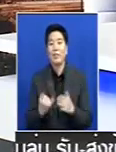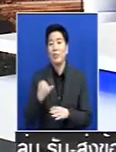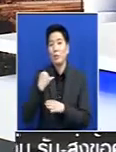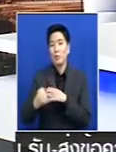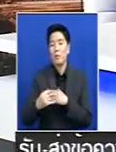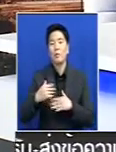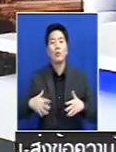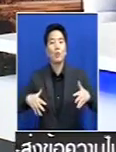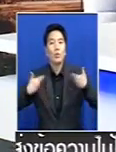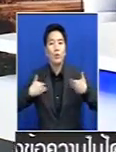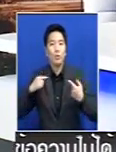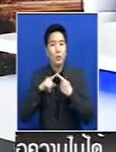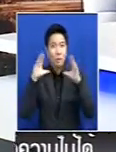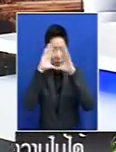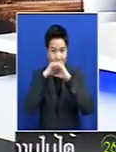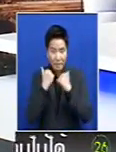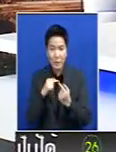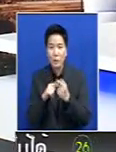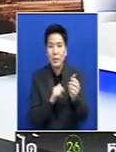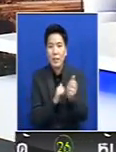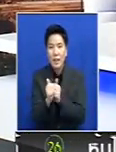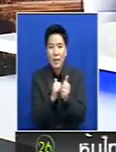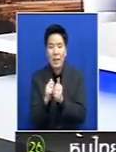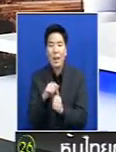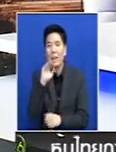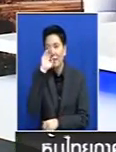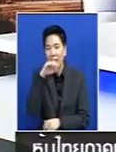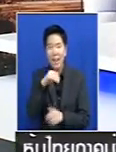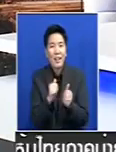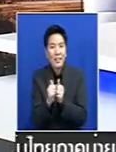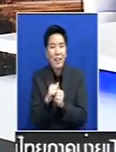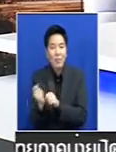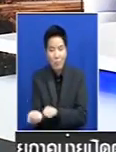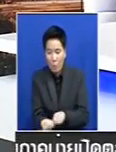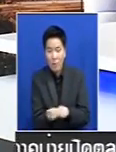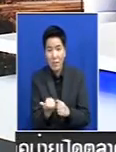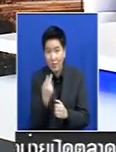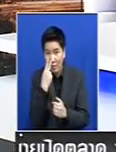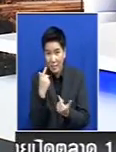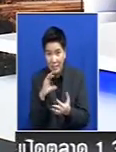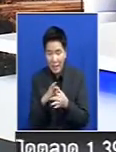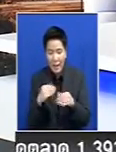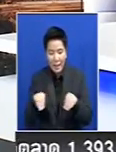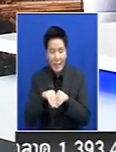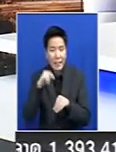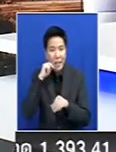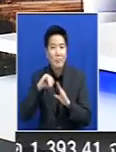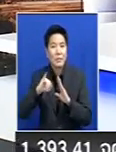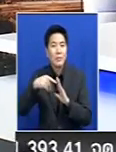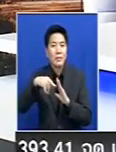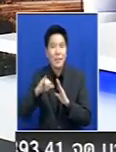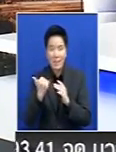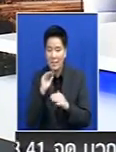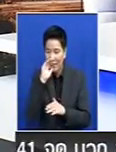ปิดท้ายภาพความสนุกสนานในค่ำคืนนี้ด้วยการแข่งขันโปโลช้างคิงส์ครับครั้งที่14ค่ะจัดขึ้นที่ริมแม่น้ำเจ้าพยาเลย